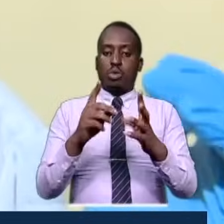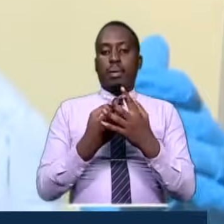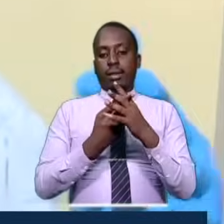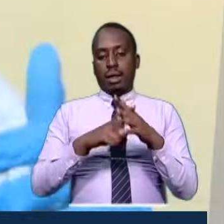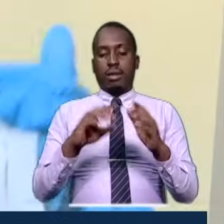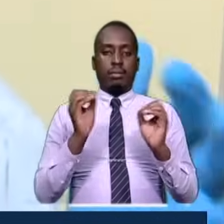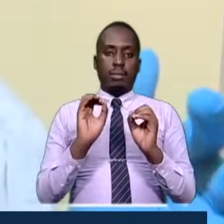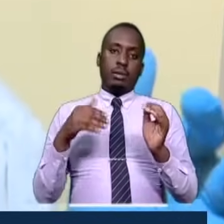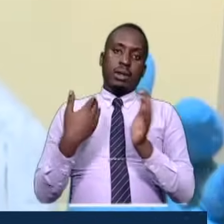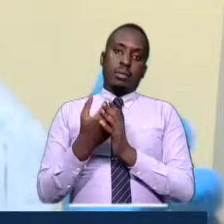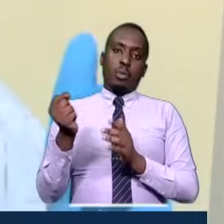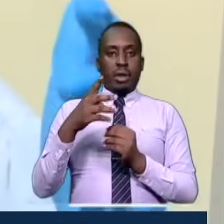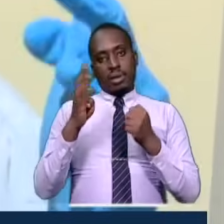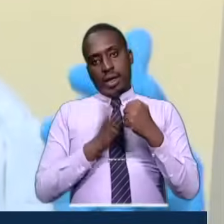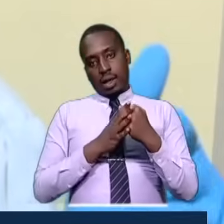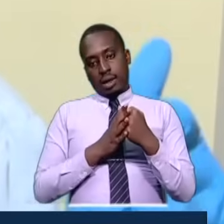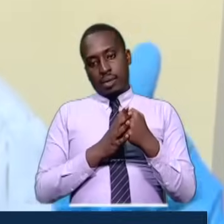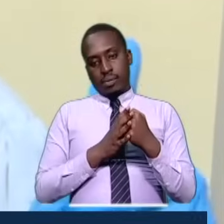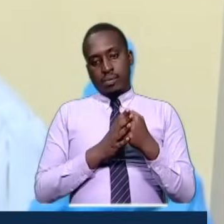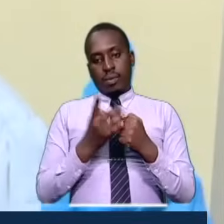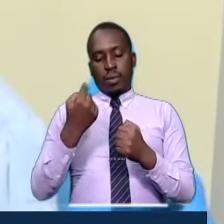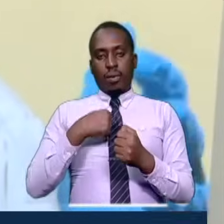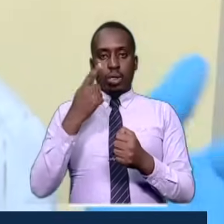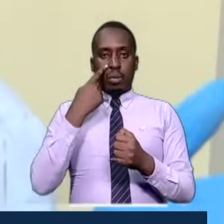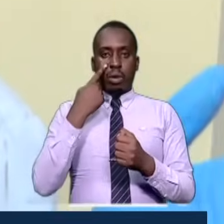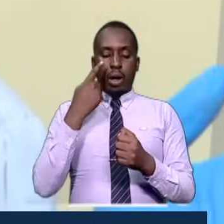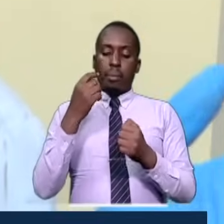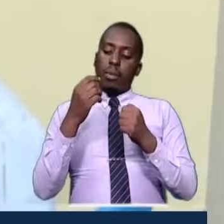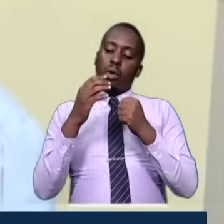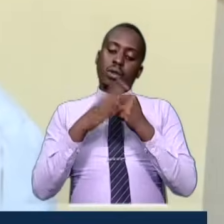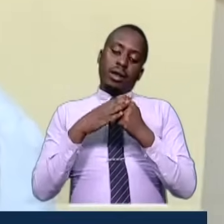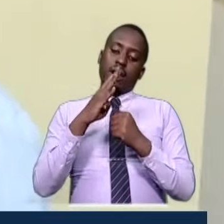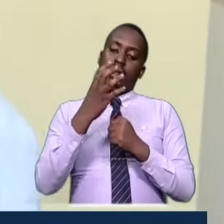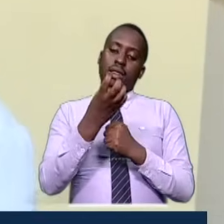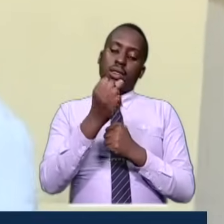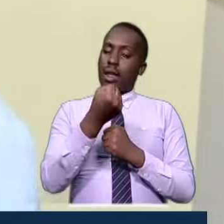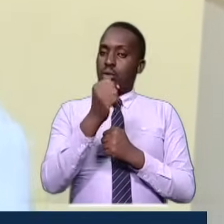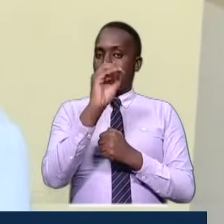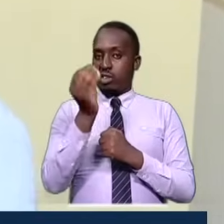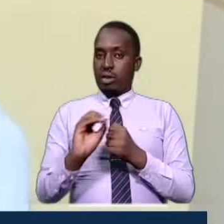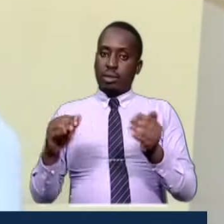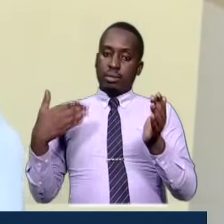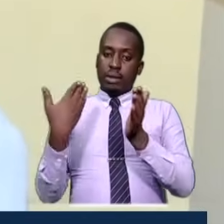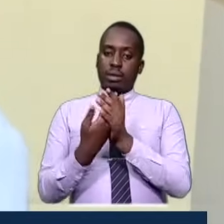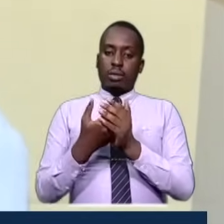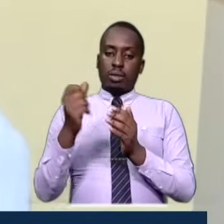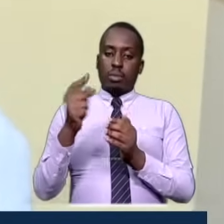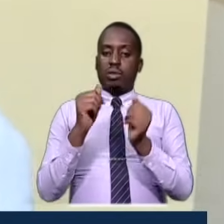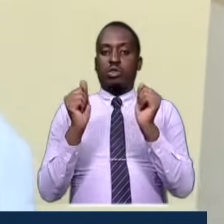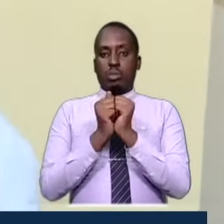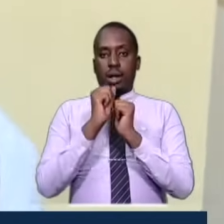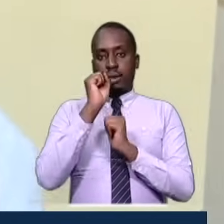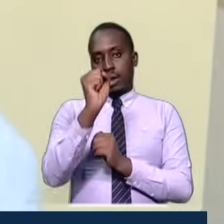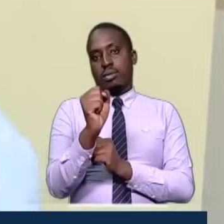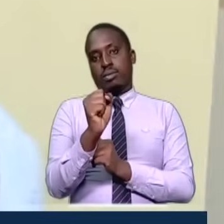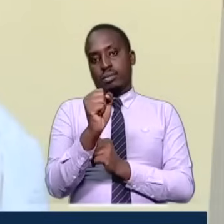baratangiye. Bigera mu mezi 9 tubona wenda 95% ku ijana bijya kugeza ku mezi 15